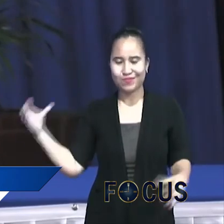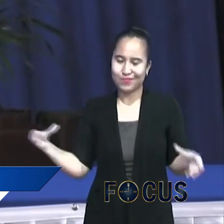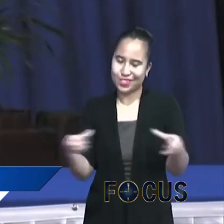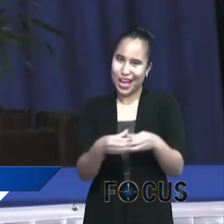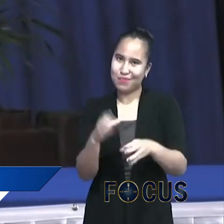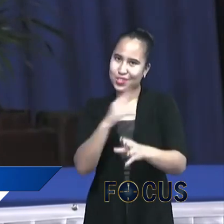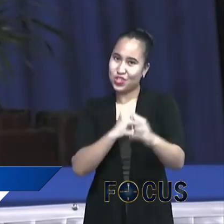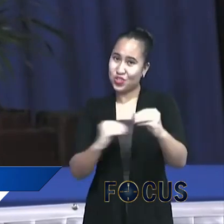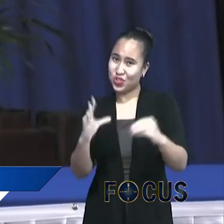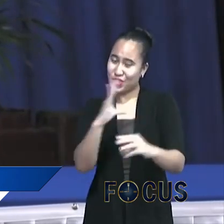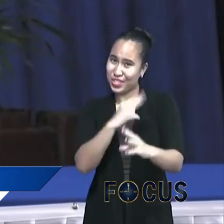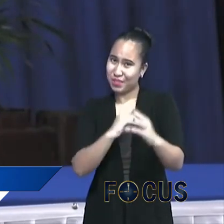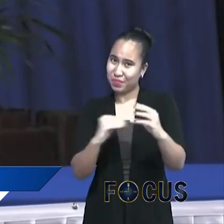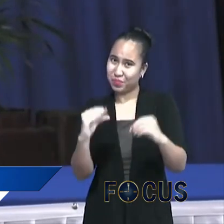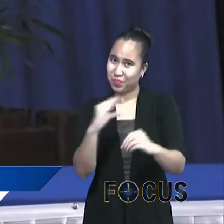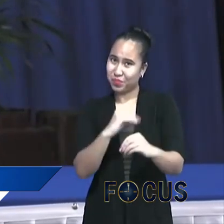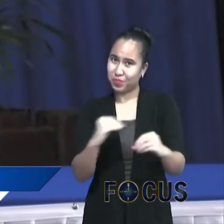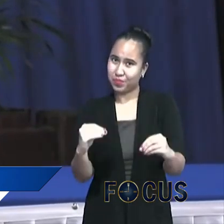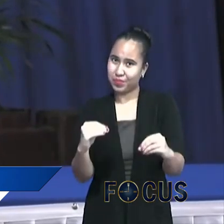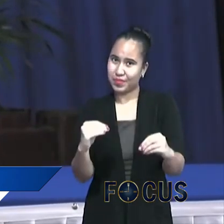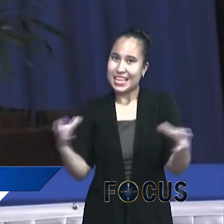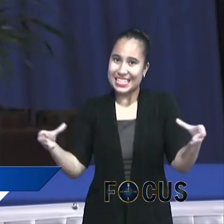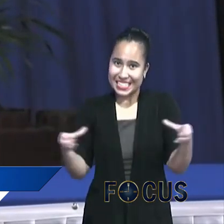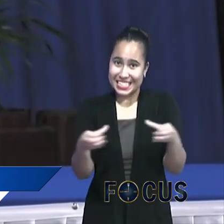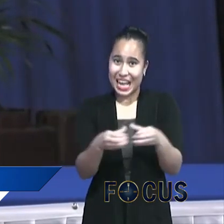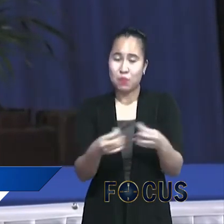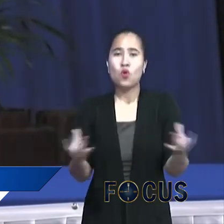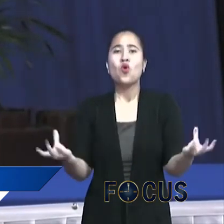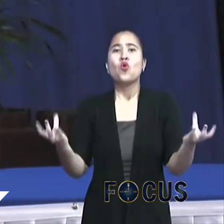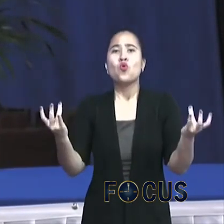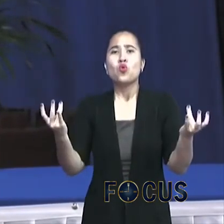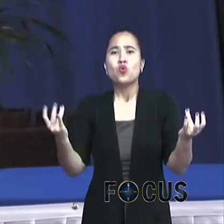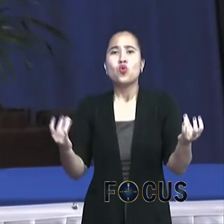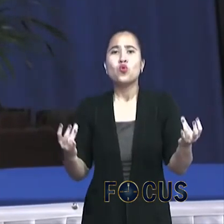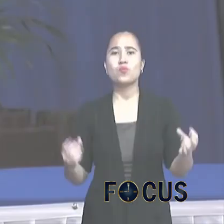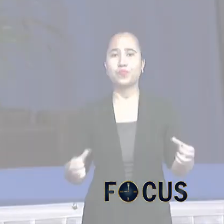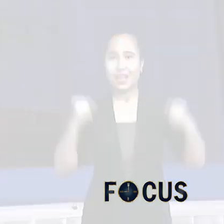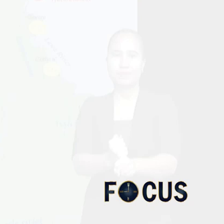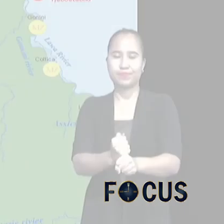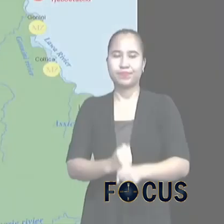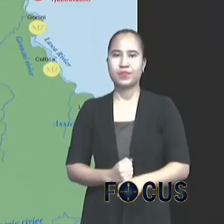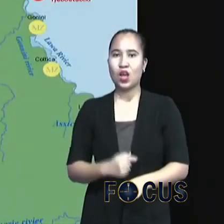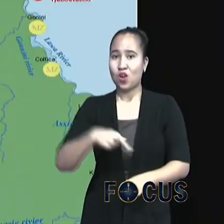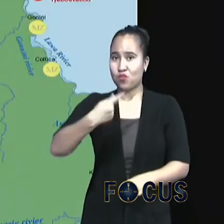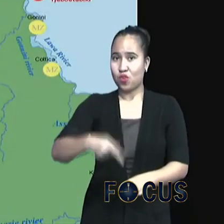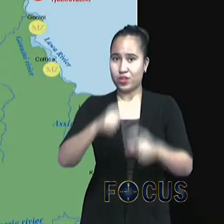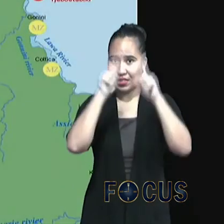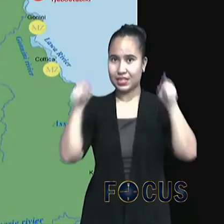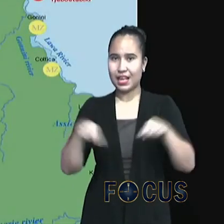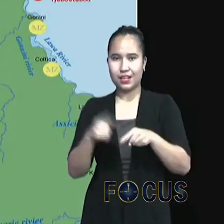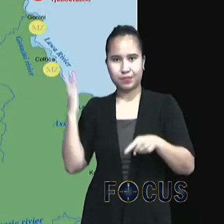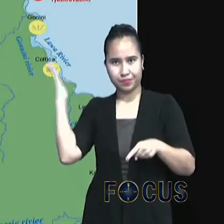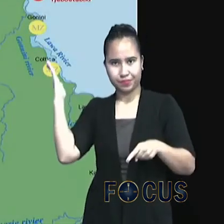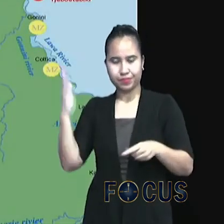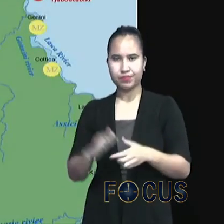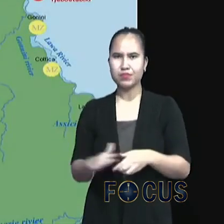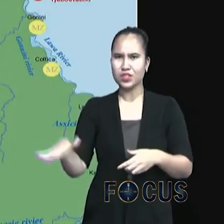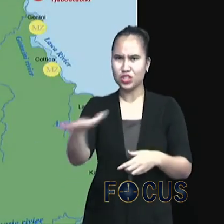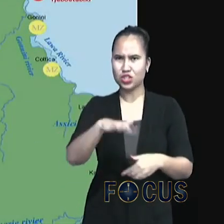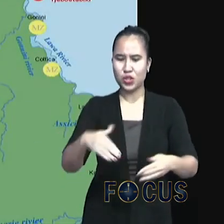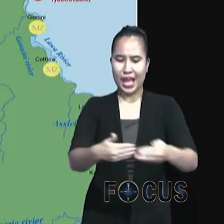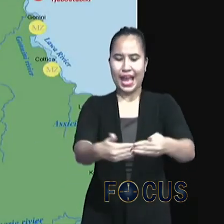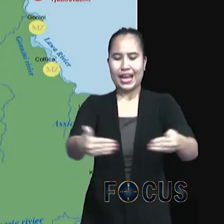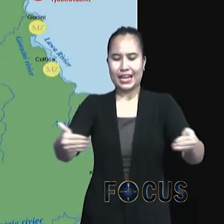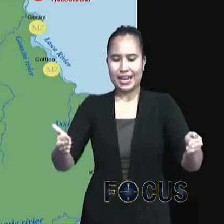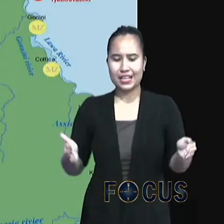hoe we samen deze activiteiten in het binnenland kunnen uitvoeren. Volgende slide. De situatie in het grensgebied, in het